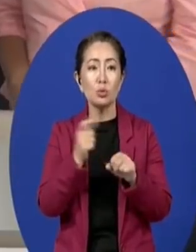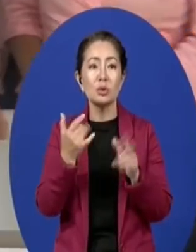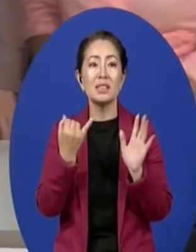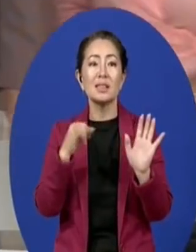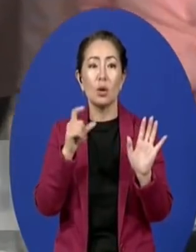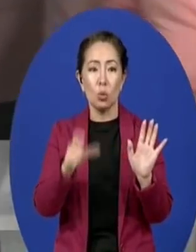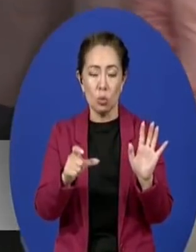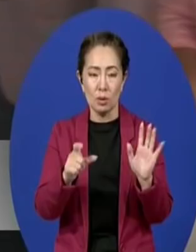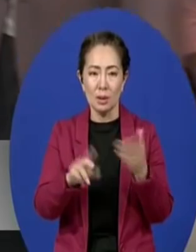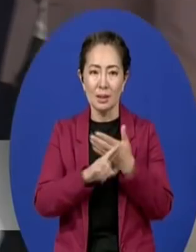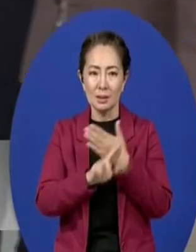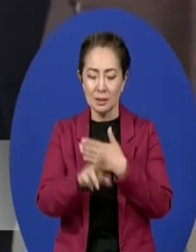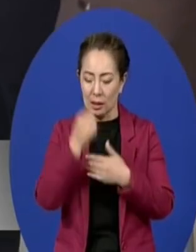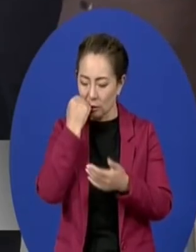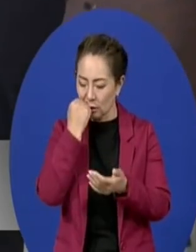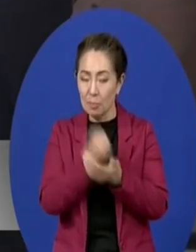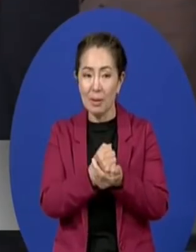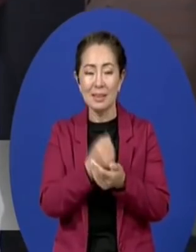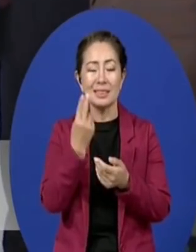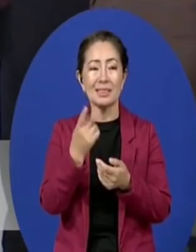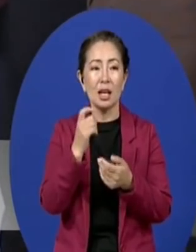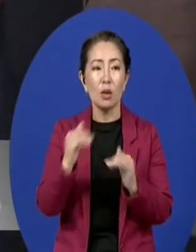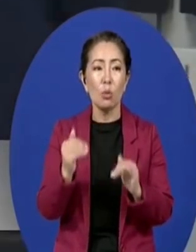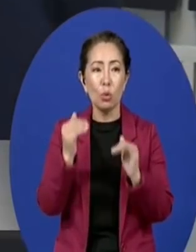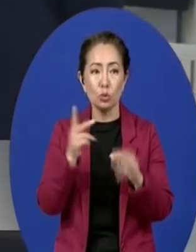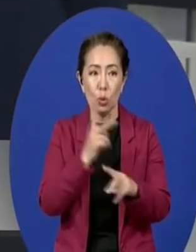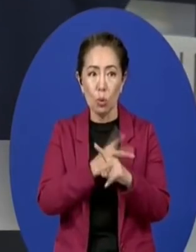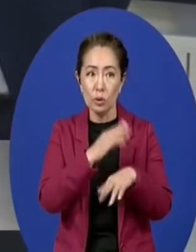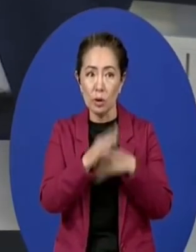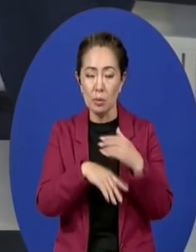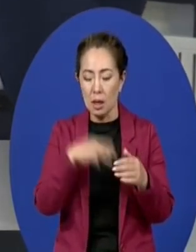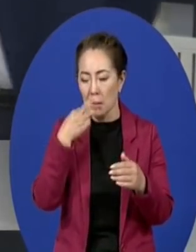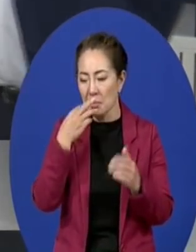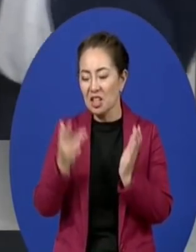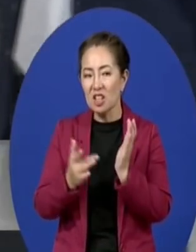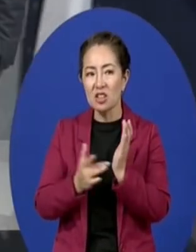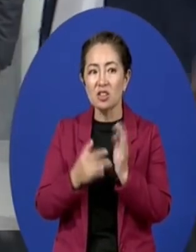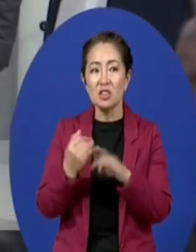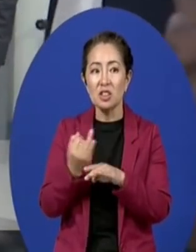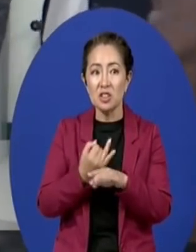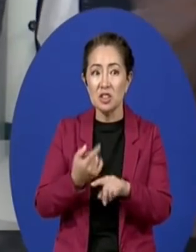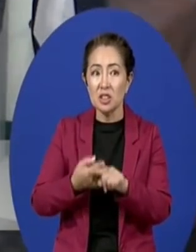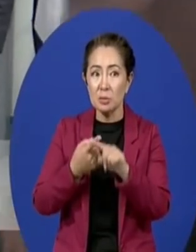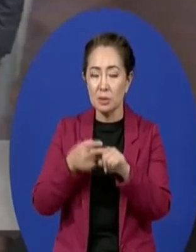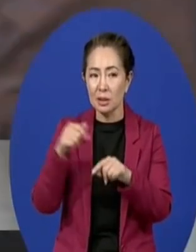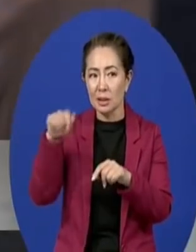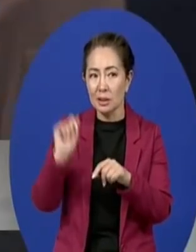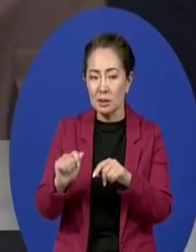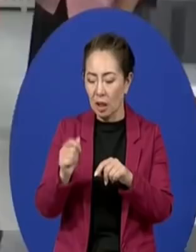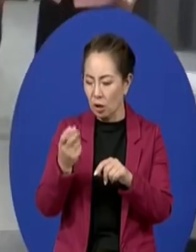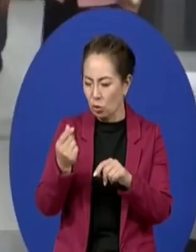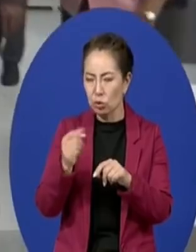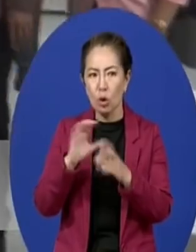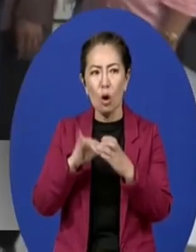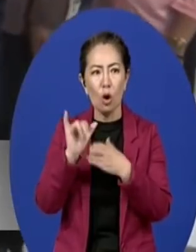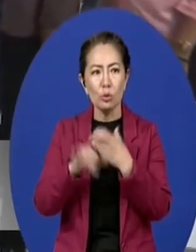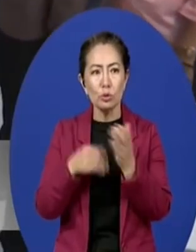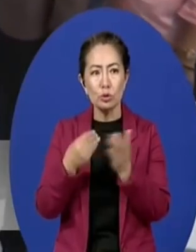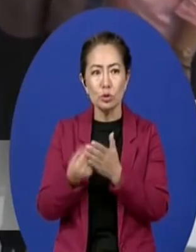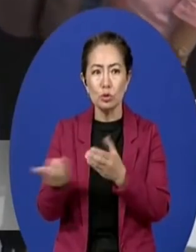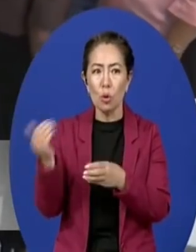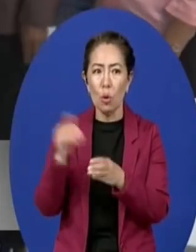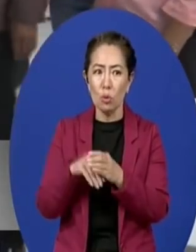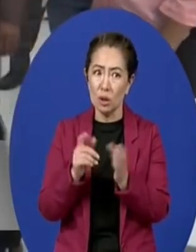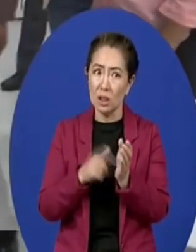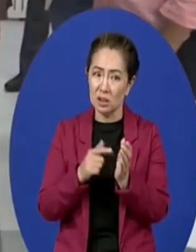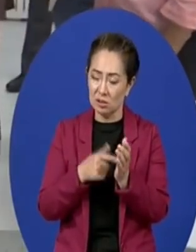ажилладаг. Цаашид батлагдах цахим хөгжлийн багц хууль хэрэгжихэд мэдээллийн технологийн инженерүүд нэмэгдүүлэх, тэдний цалин хөлсийг олон улсын жишг төрөх шаардлагатайг төвийн удирдлагууд